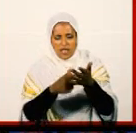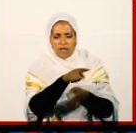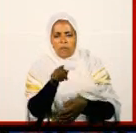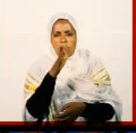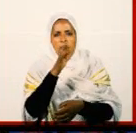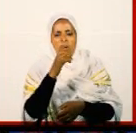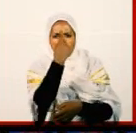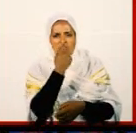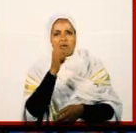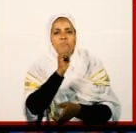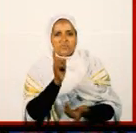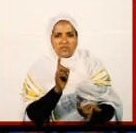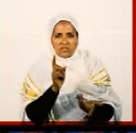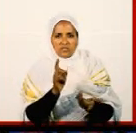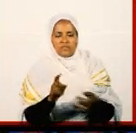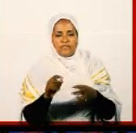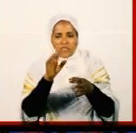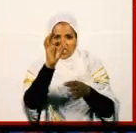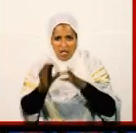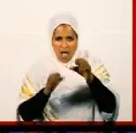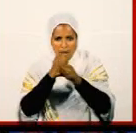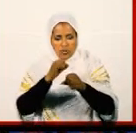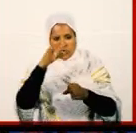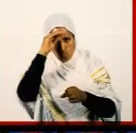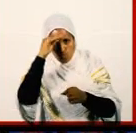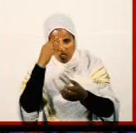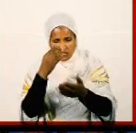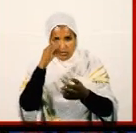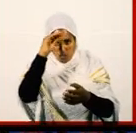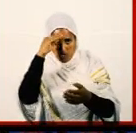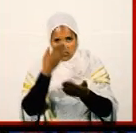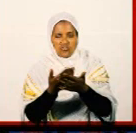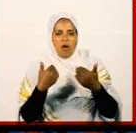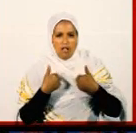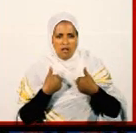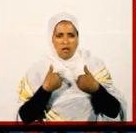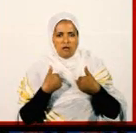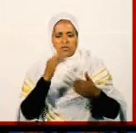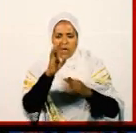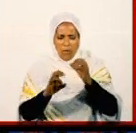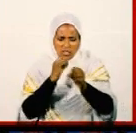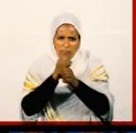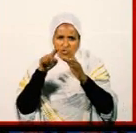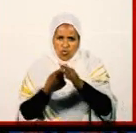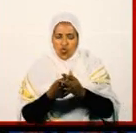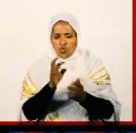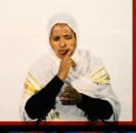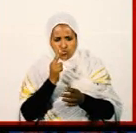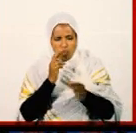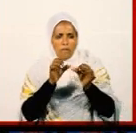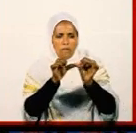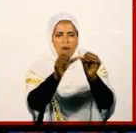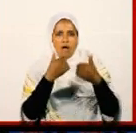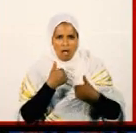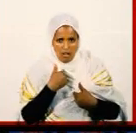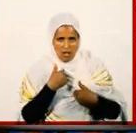እኚህ እናት የሚሉት አንድ ጥያቄ አለ። የዘጠኝ ዓመት ወንድ ልጅ አለኝ። ከሰባት ዓመቱ ጀምሮም አጽዋማትን